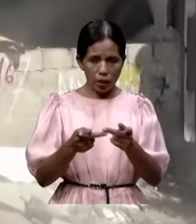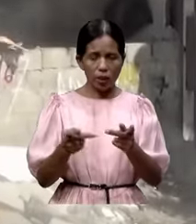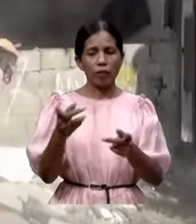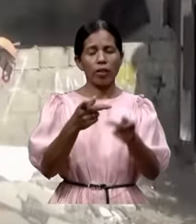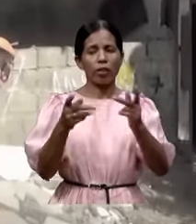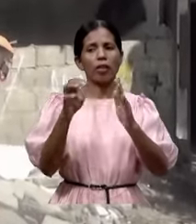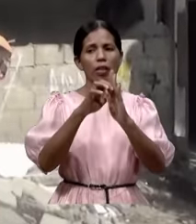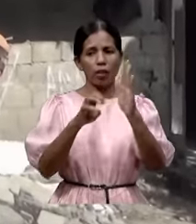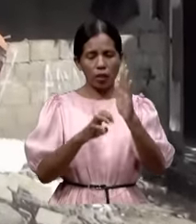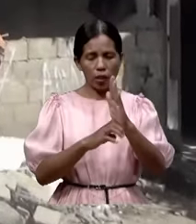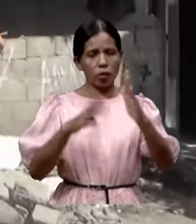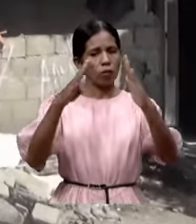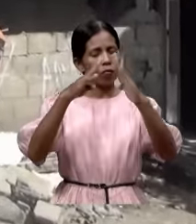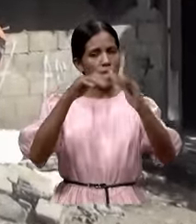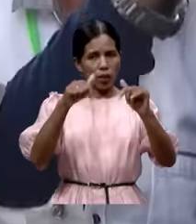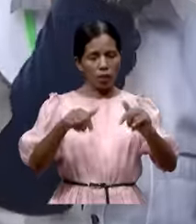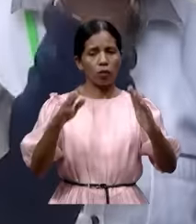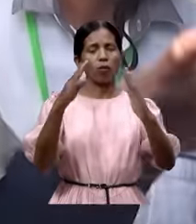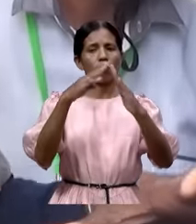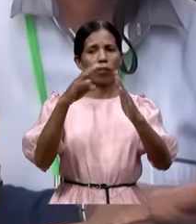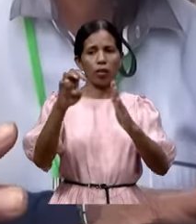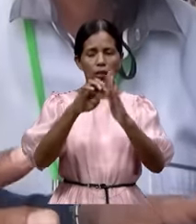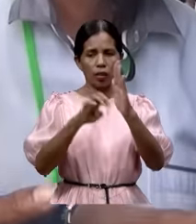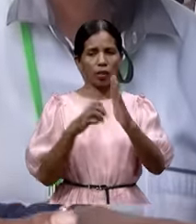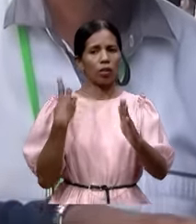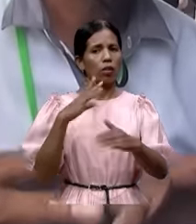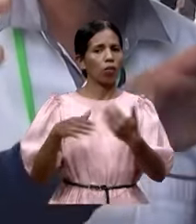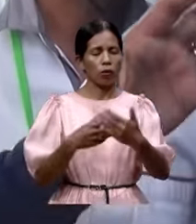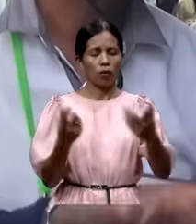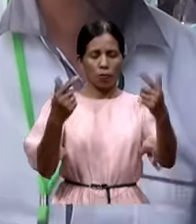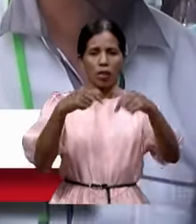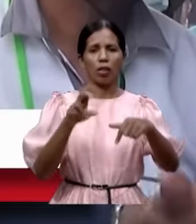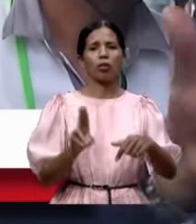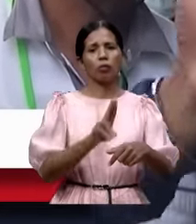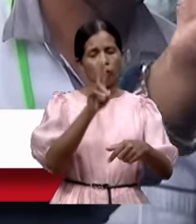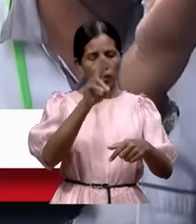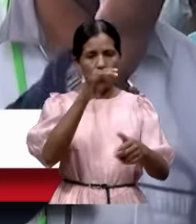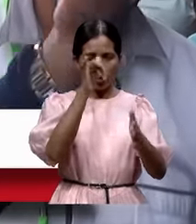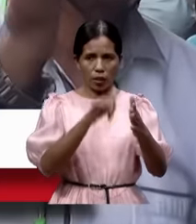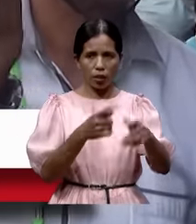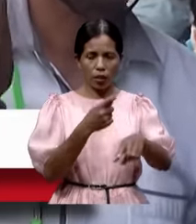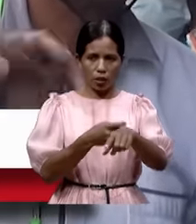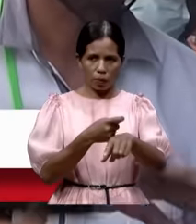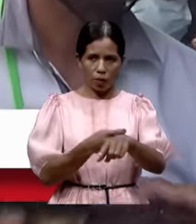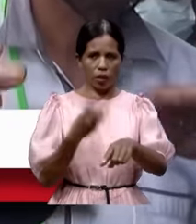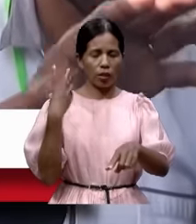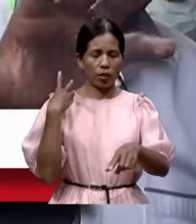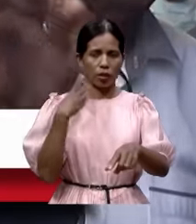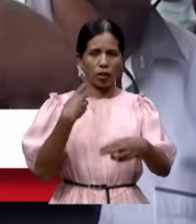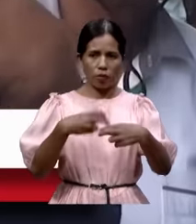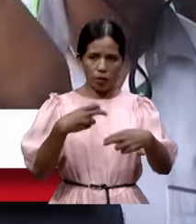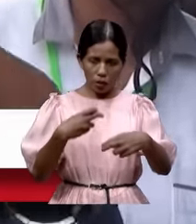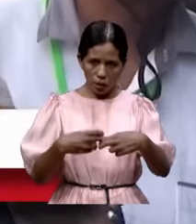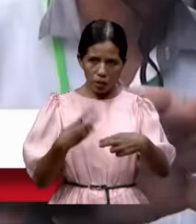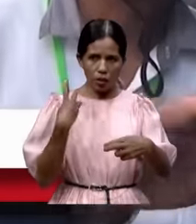uma sernemos uma Estado ita hotu mai ocupa de ita ocupa de ze tempu itania etan susar ita